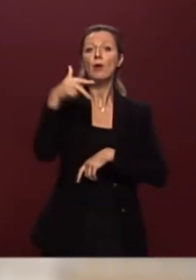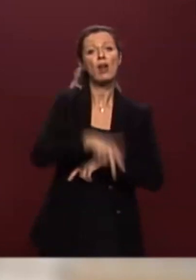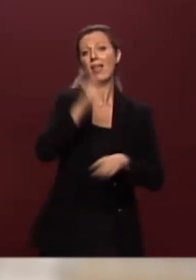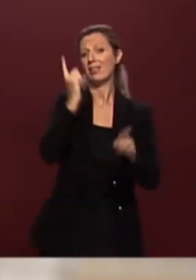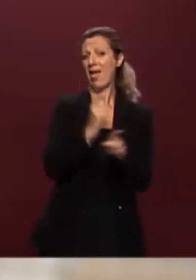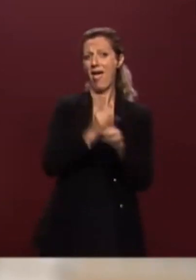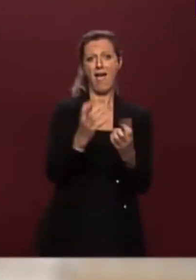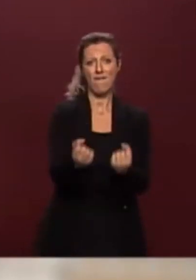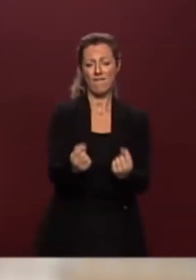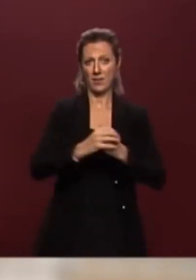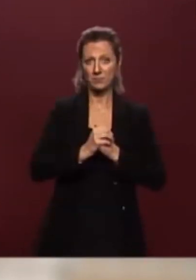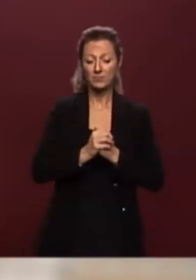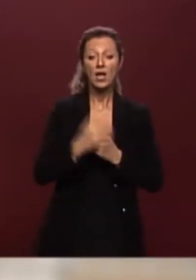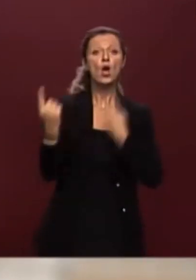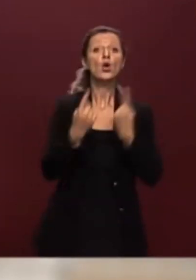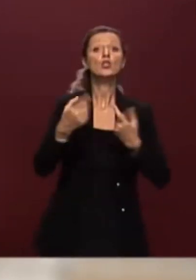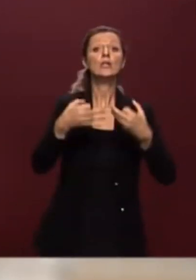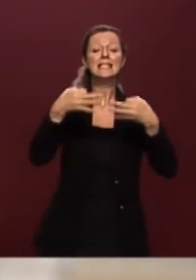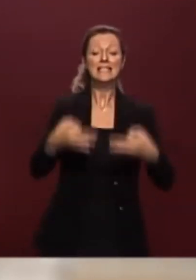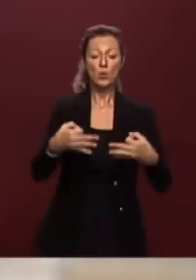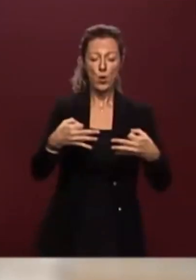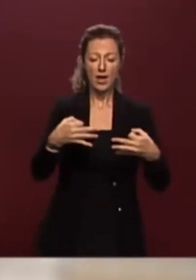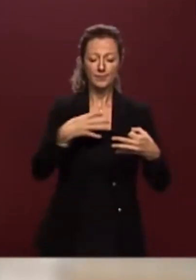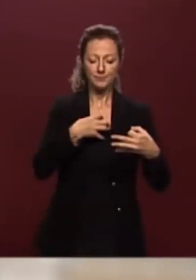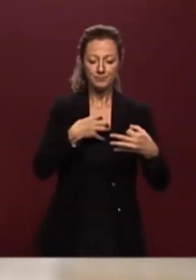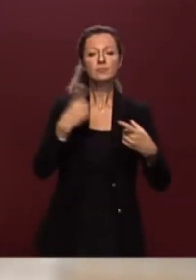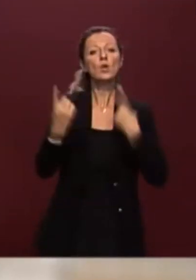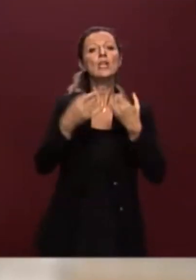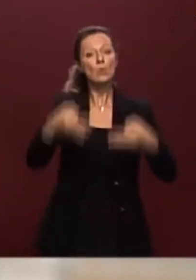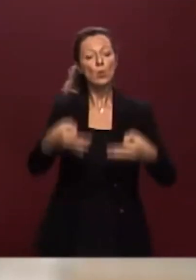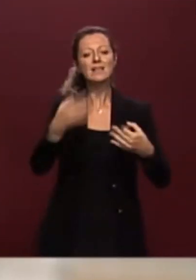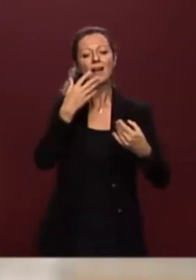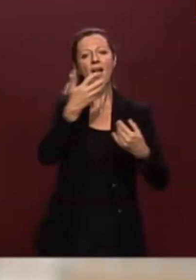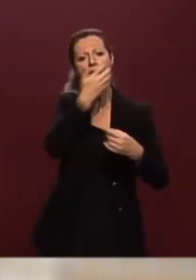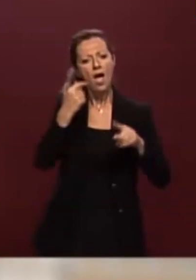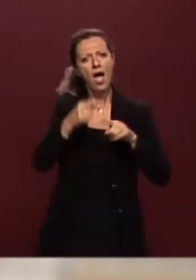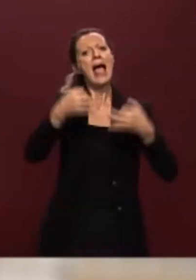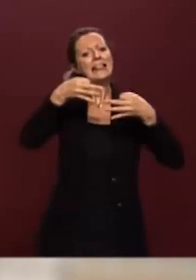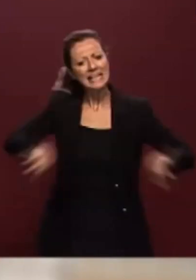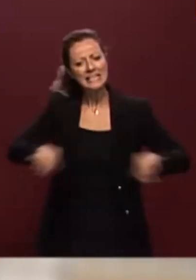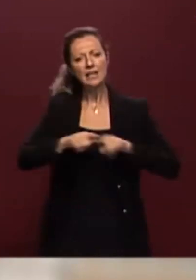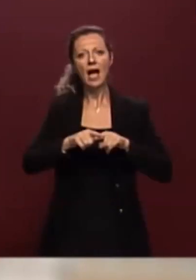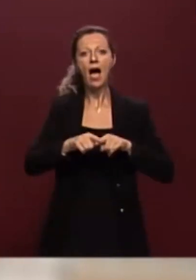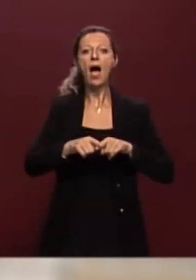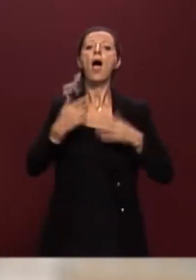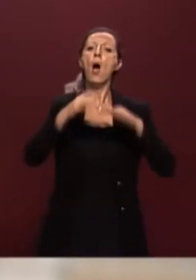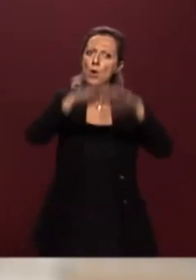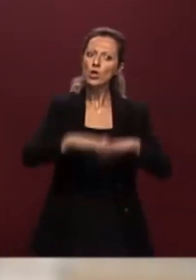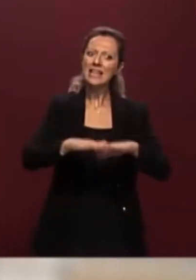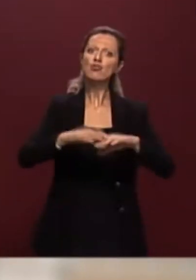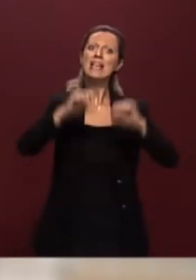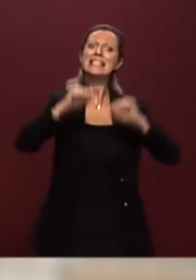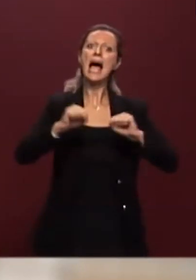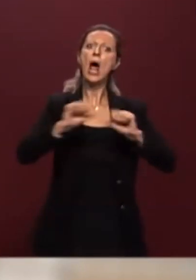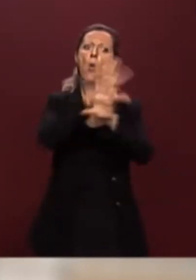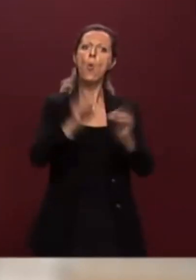Le condizioni di sicurezza che preservano la dignità e proteggono l'integrità dei lavoratori sono